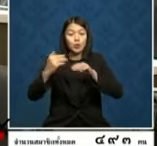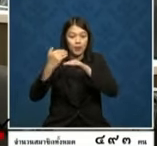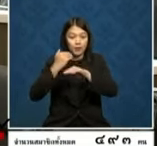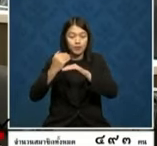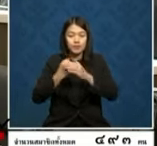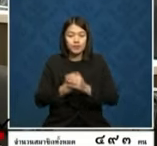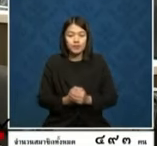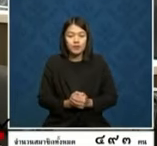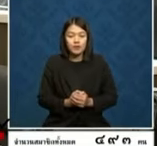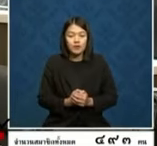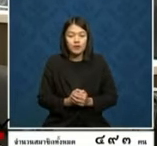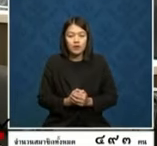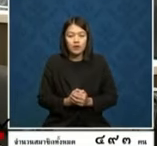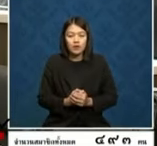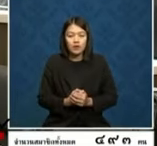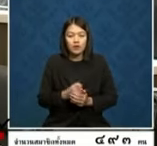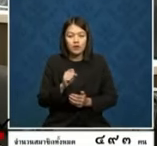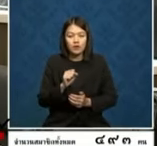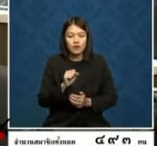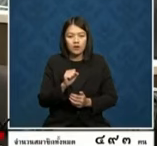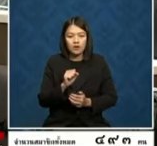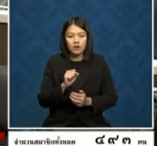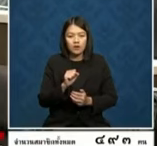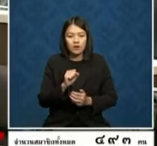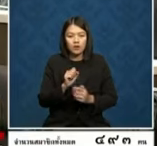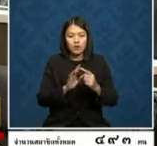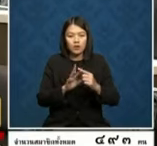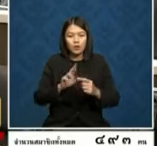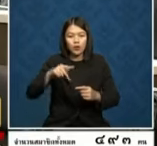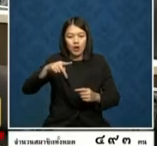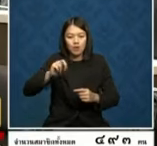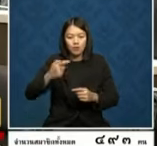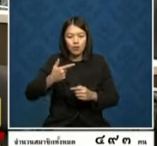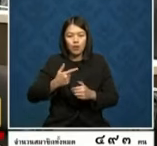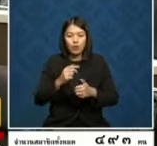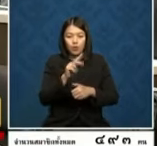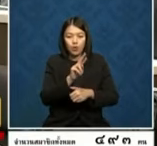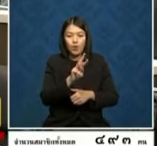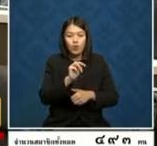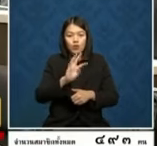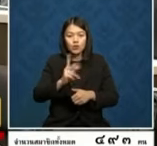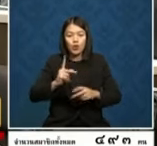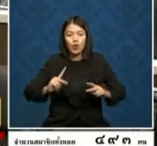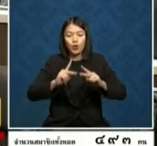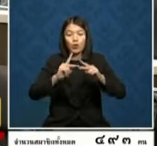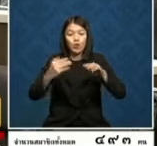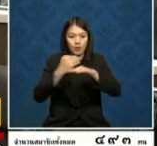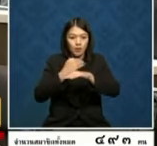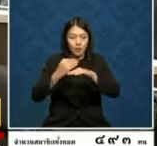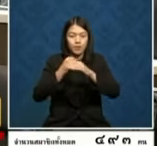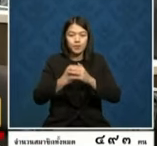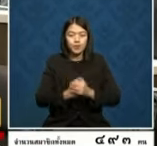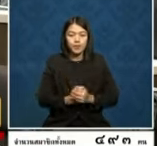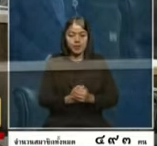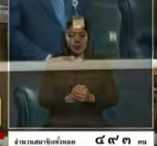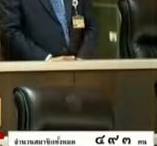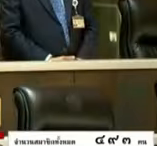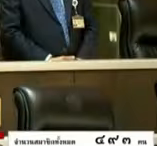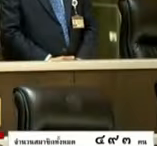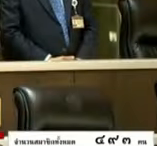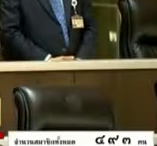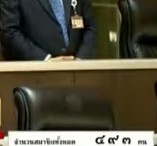คมนาคมนายสุรพงษ์ปิยะโชติเป็นรัฐมนตรีช่วยว่าการกระทรวงคมนาคมนาย